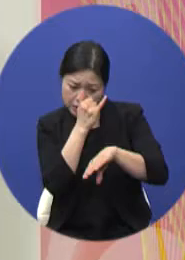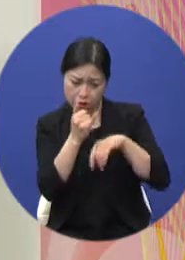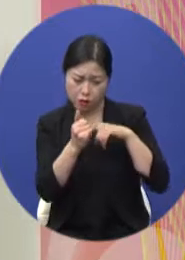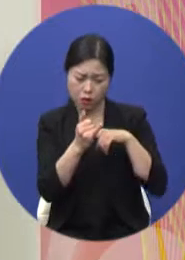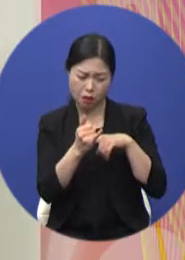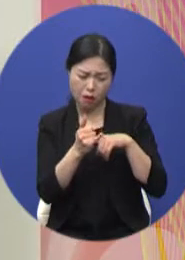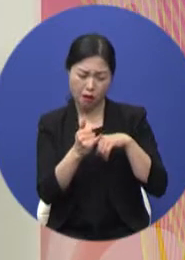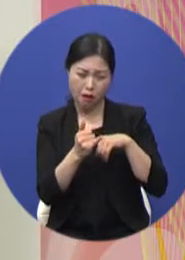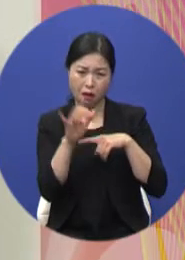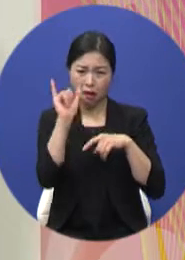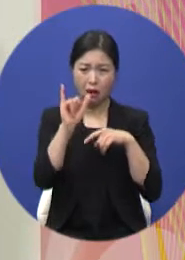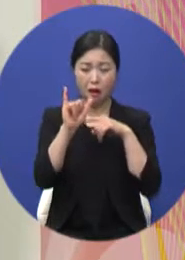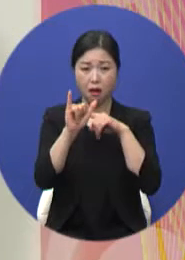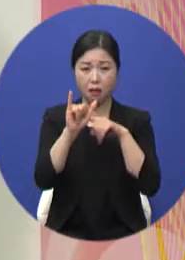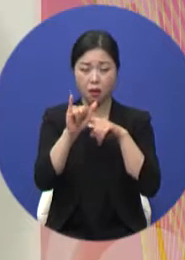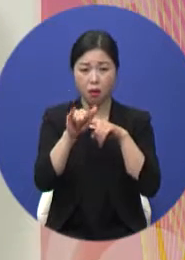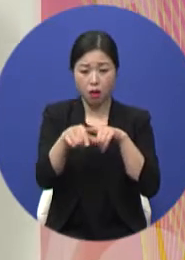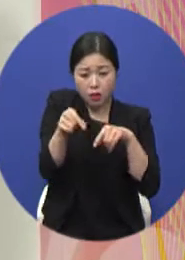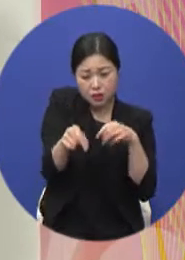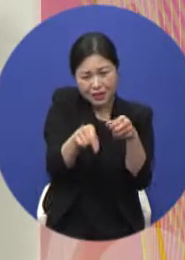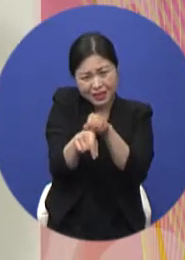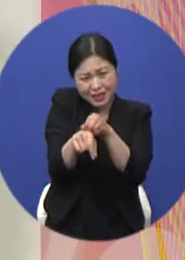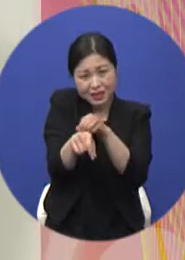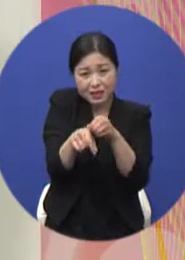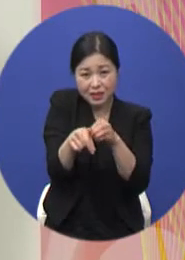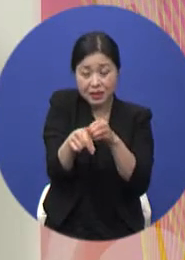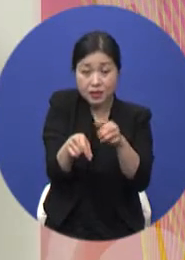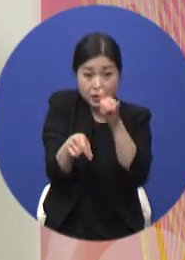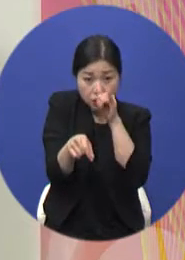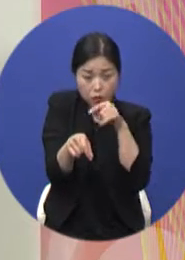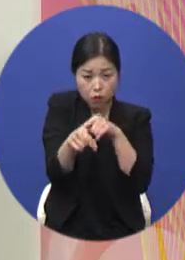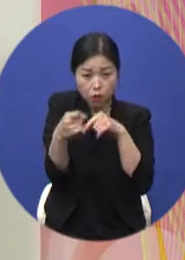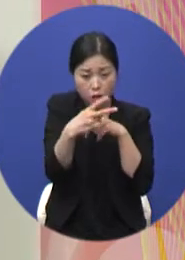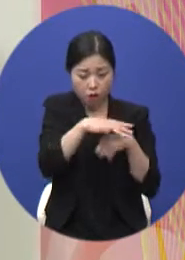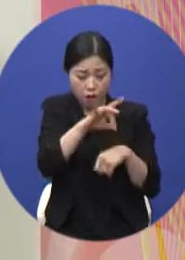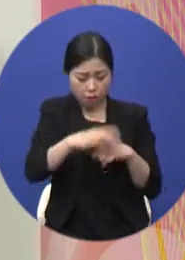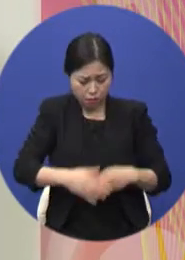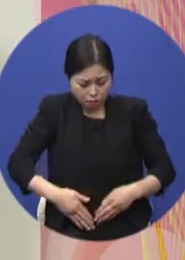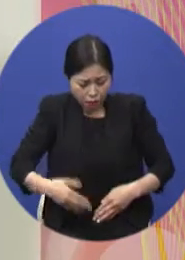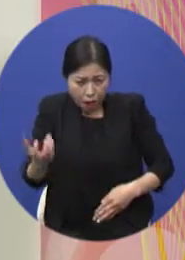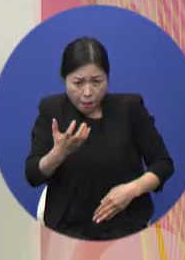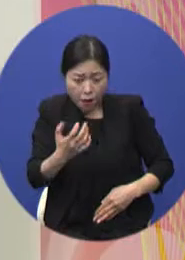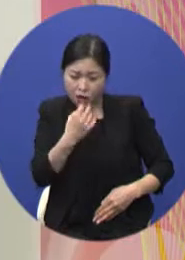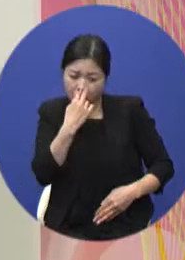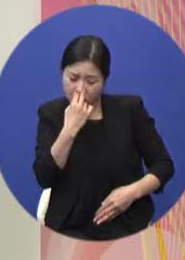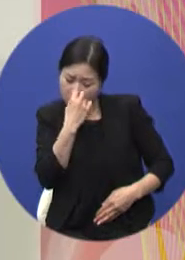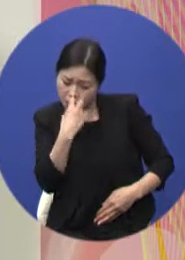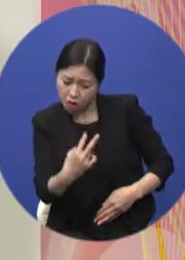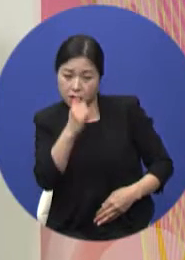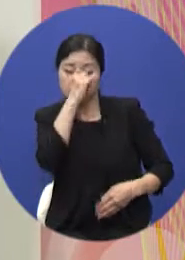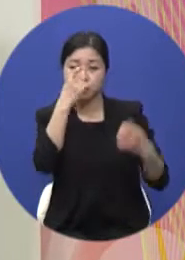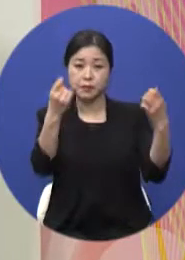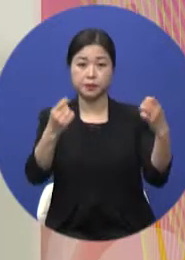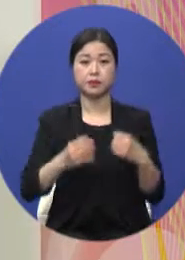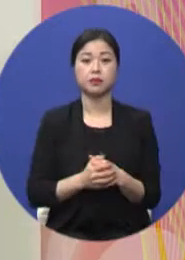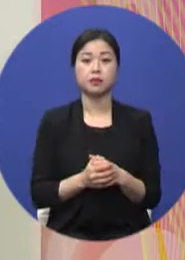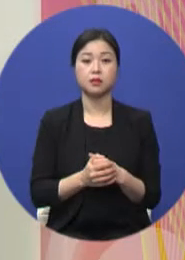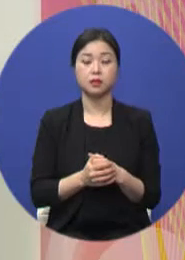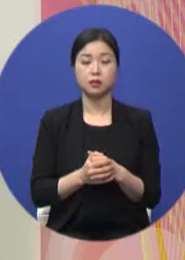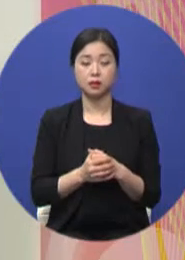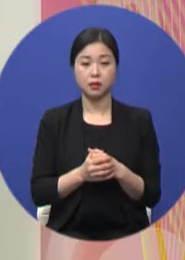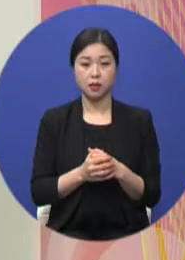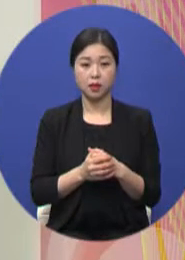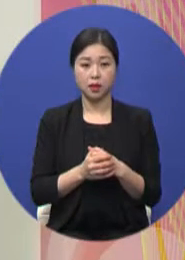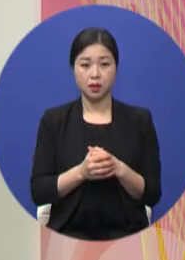아니면은 냄새가 심하게 났을 경우 그리고 아랫배가 가끔씩 아픈 경우 이런 경우가 이제 질염의 증상이 되는데 그런 이제